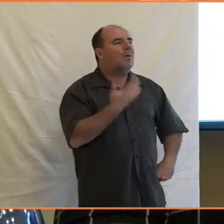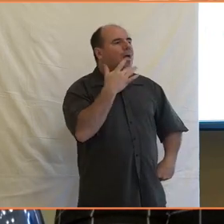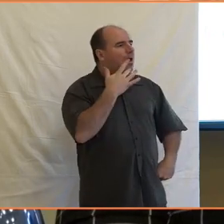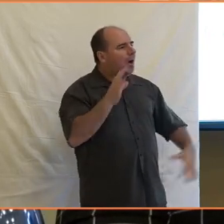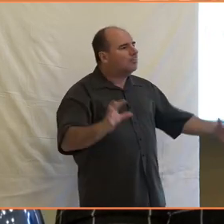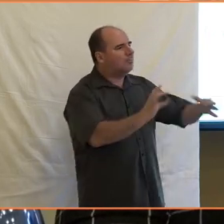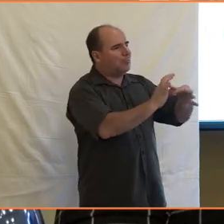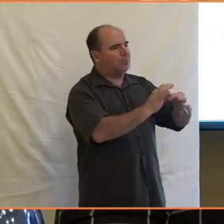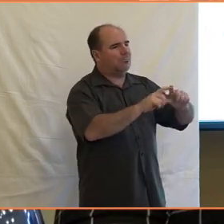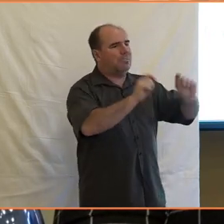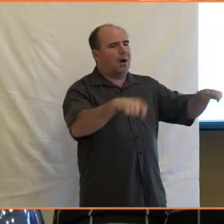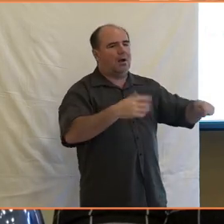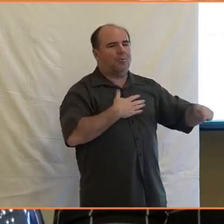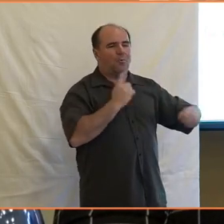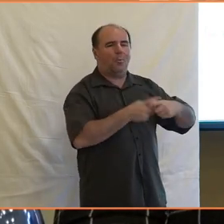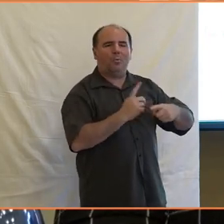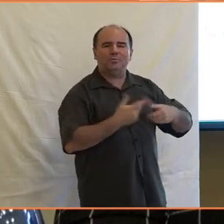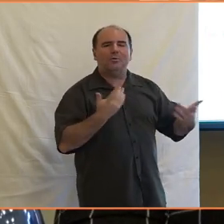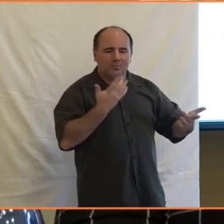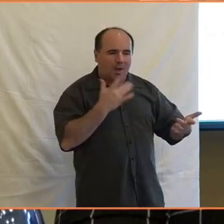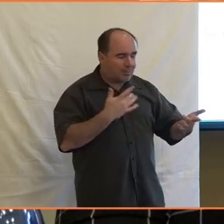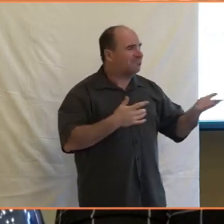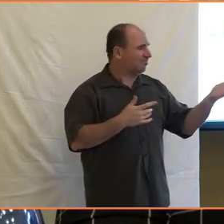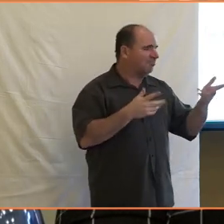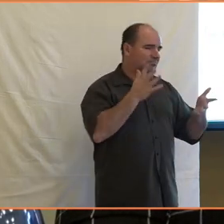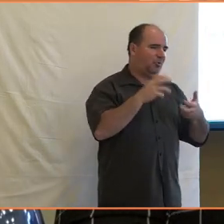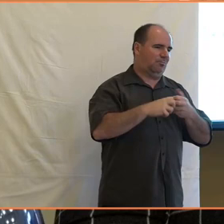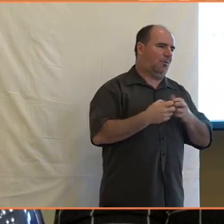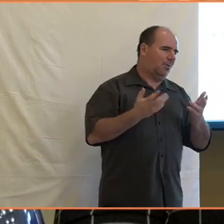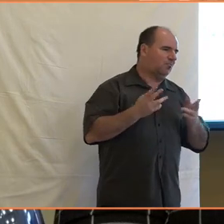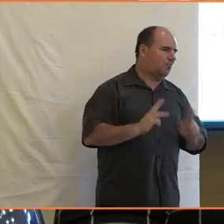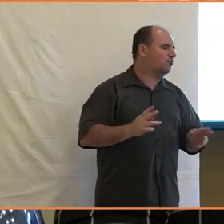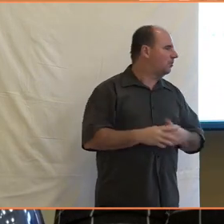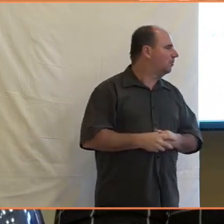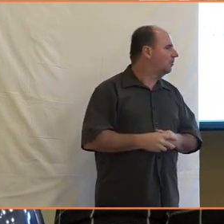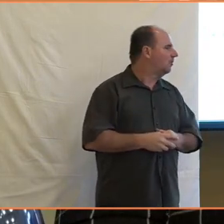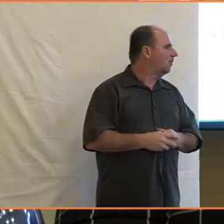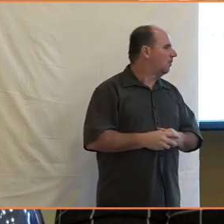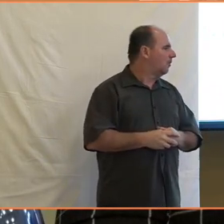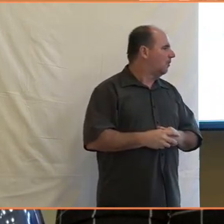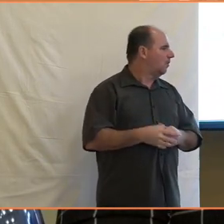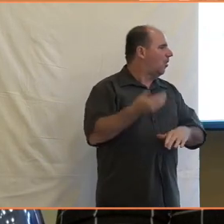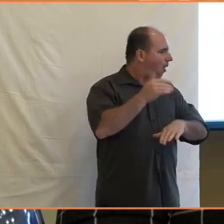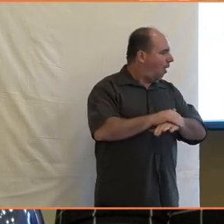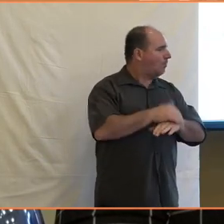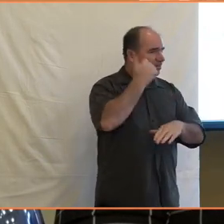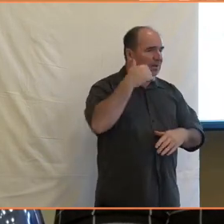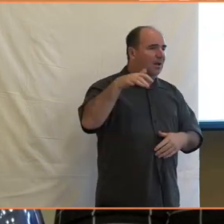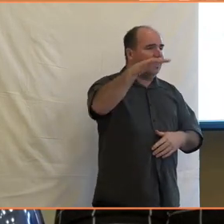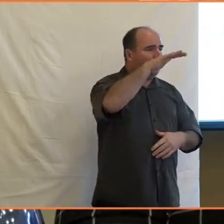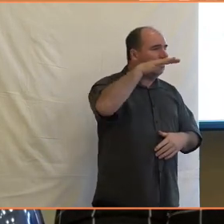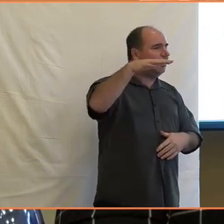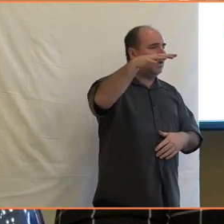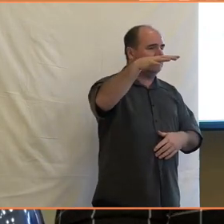v těch alternativách a zohlednění těch sociálních vazeb v té populaci. Obecně na ty populace jako celku potom jako